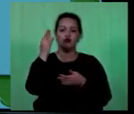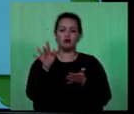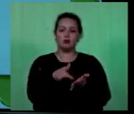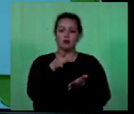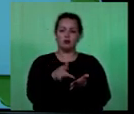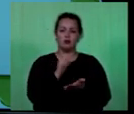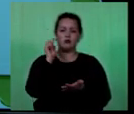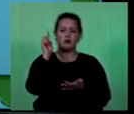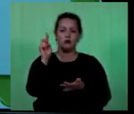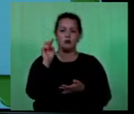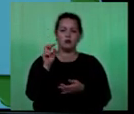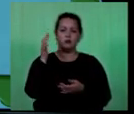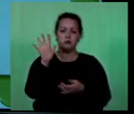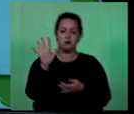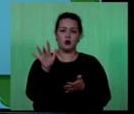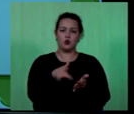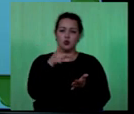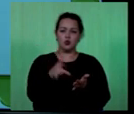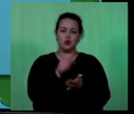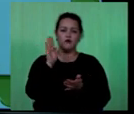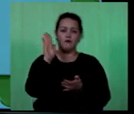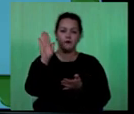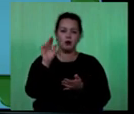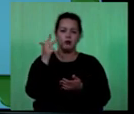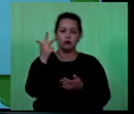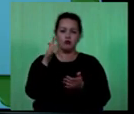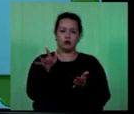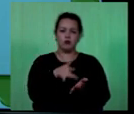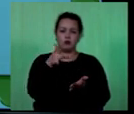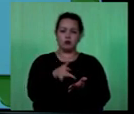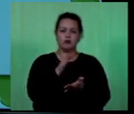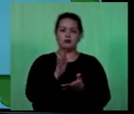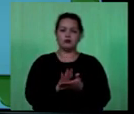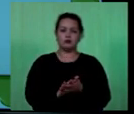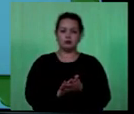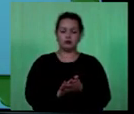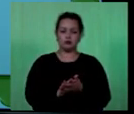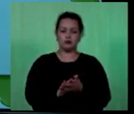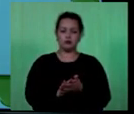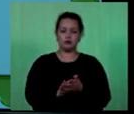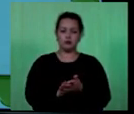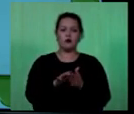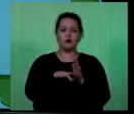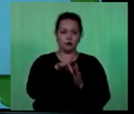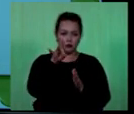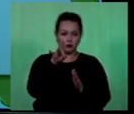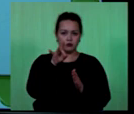б 5 листов в три листа выбрали